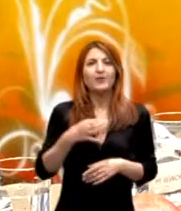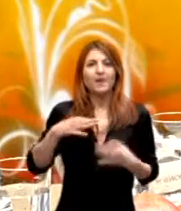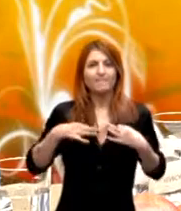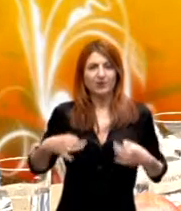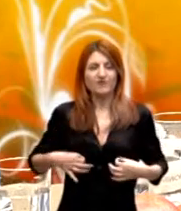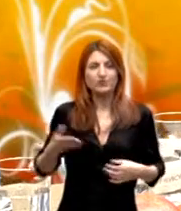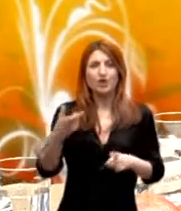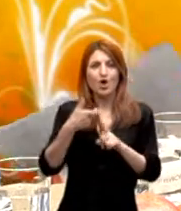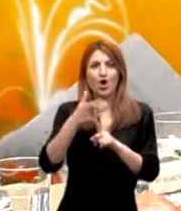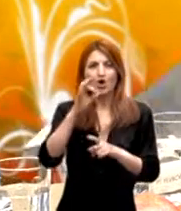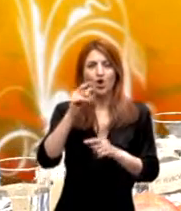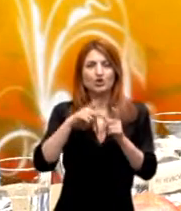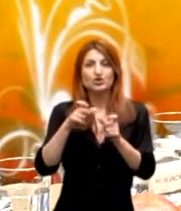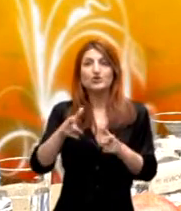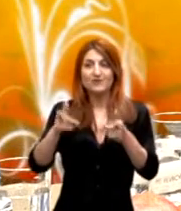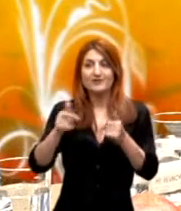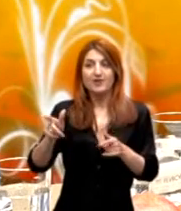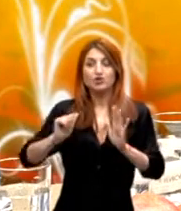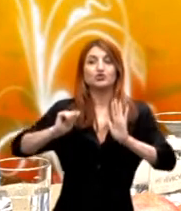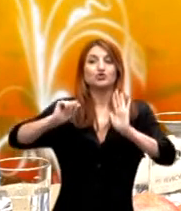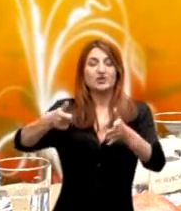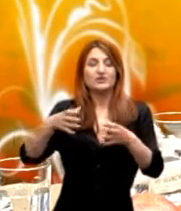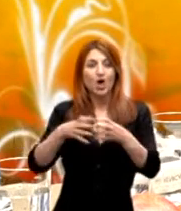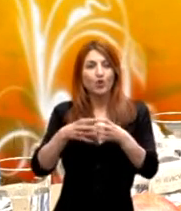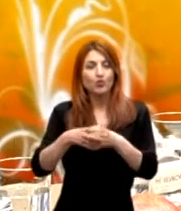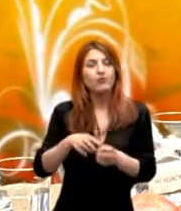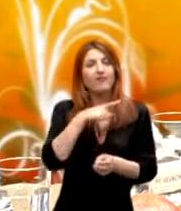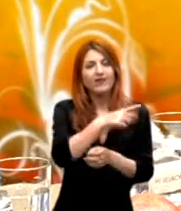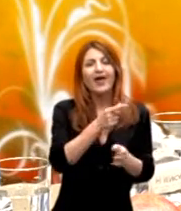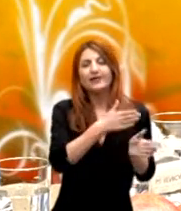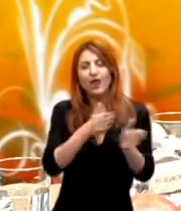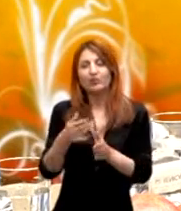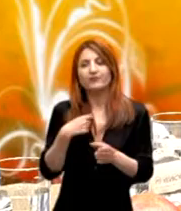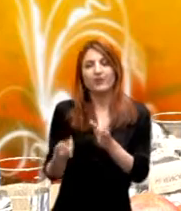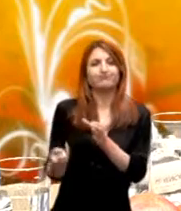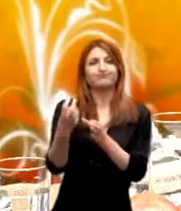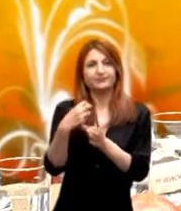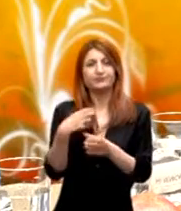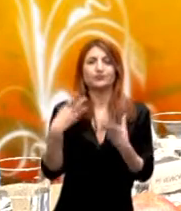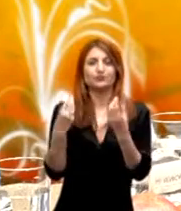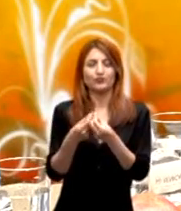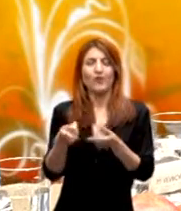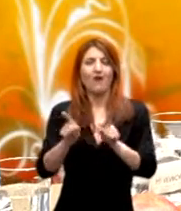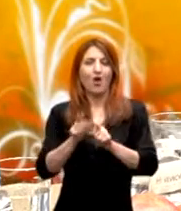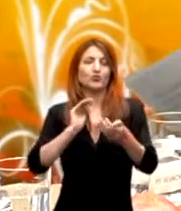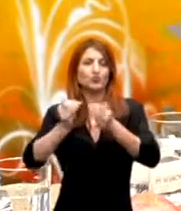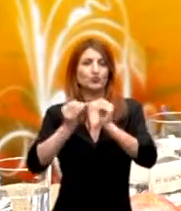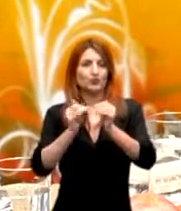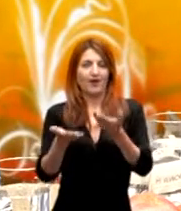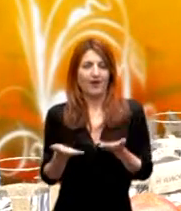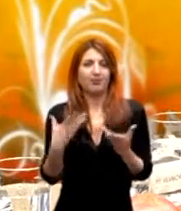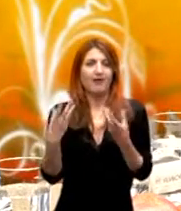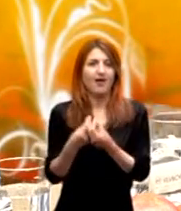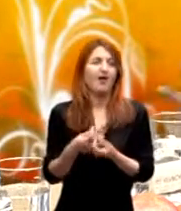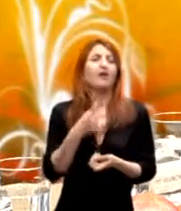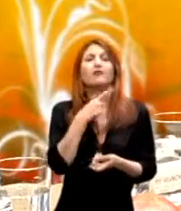vi redovito, ovo je već šesta grupa koja će sada biti, redovito ste s nama u suradnji, ajmo to tako reći, i